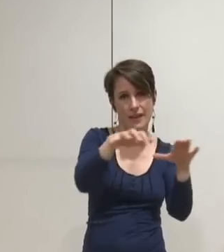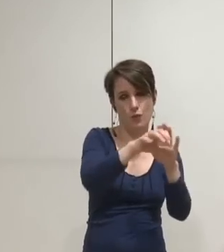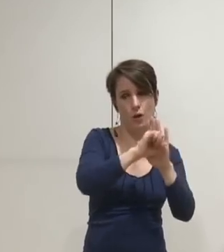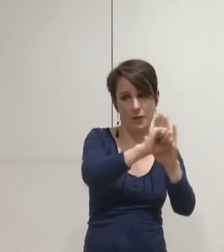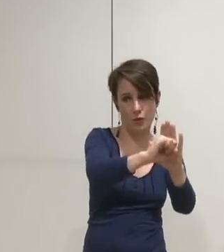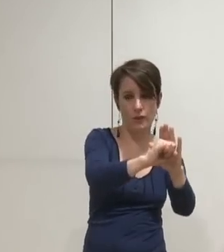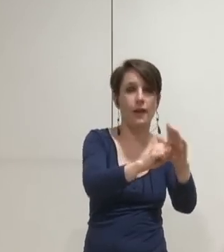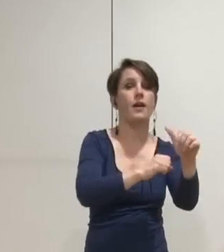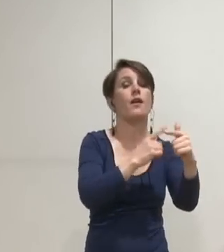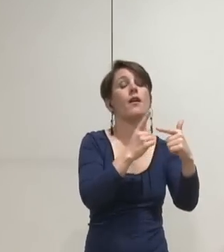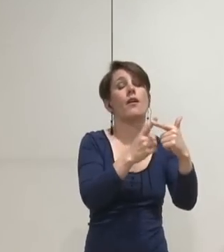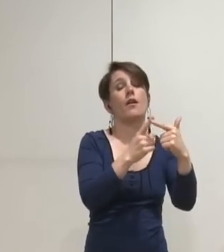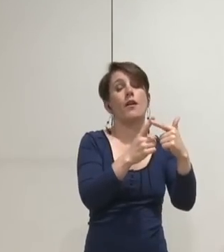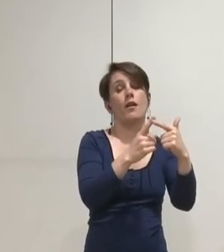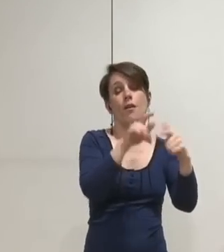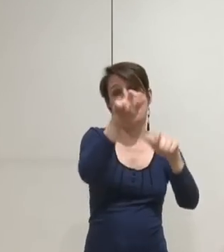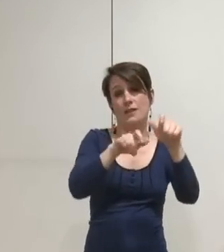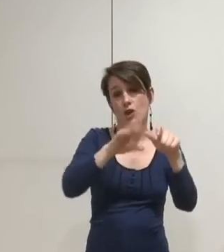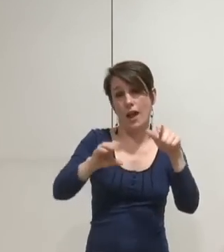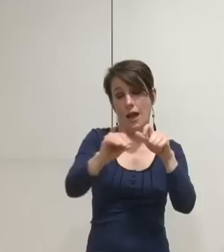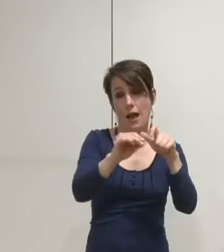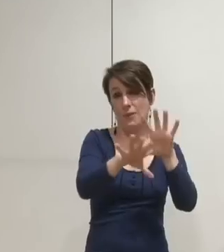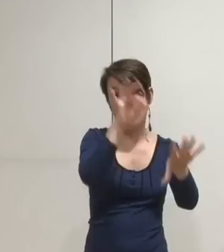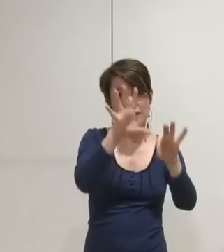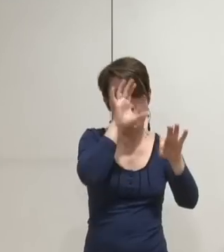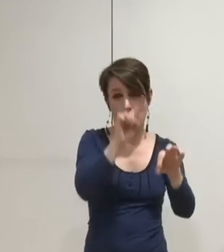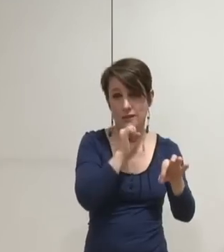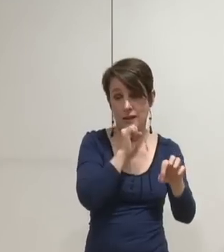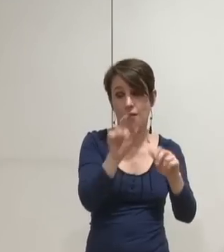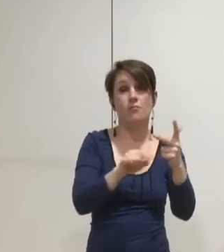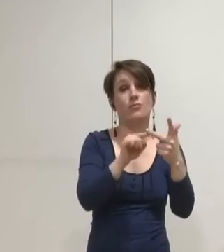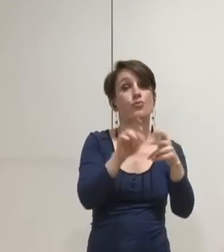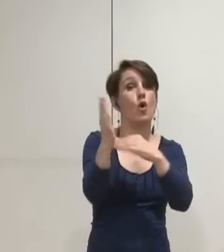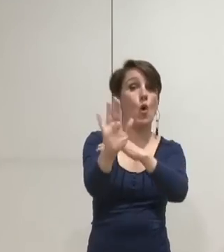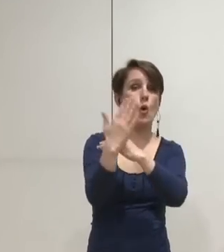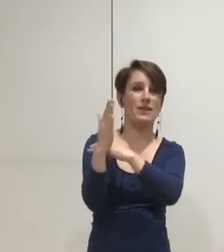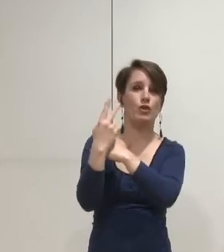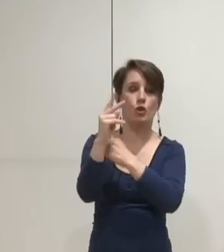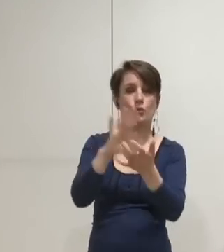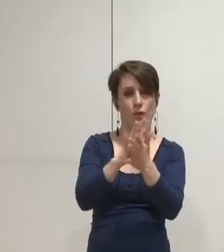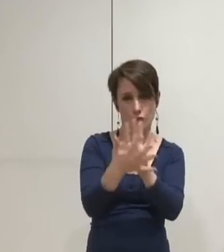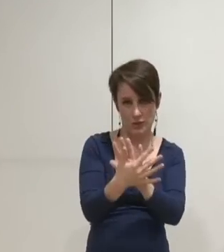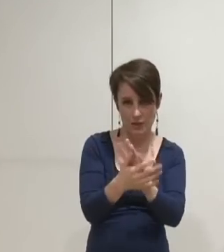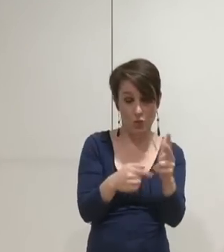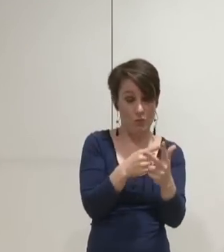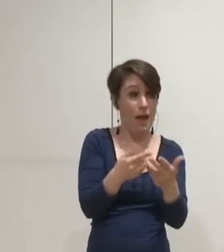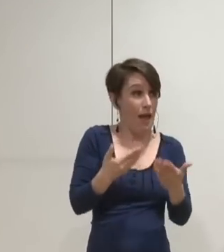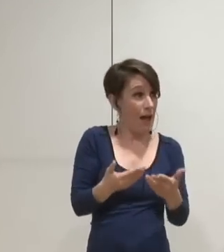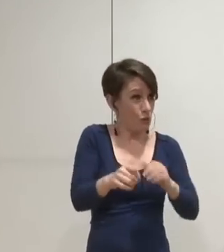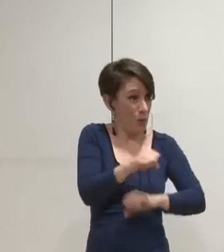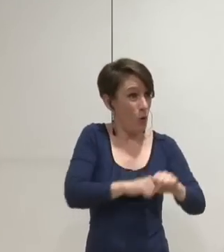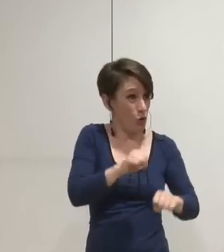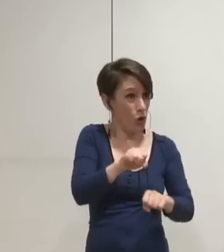habitants tirés au sort et des représentants du monde associatif actuellement nous organisons le tirage au sort